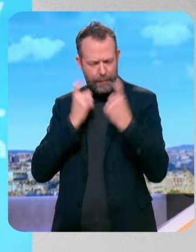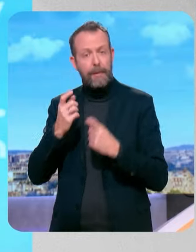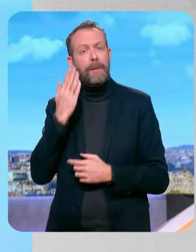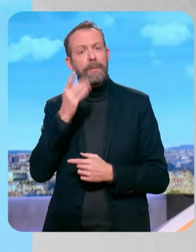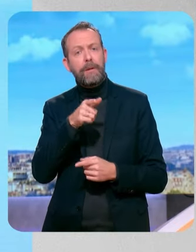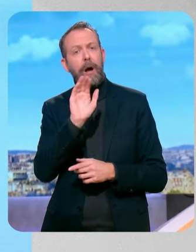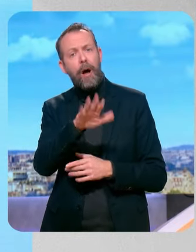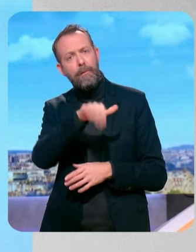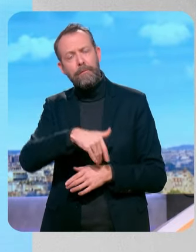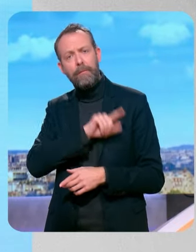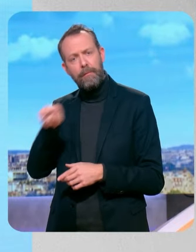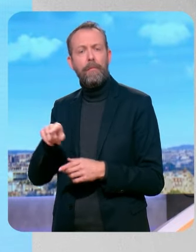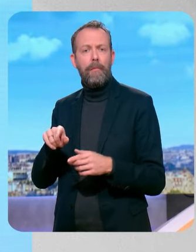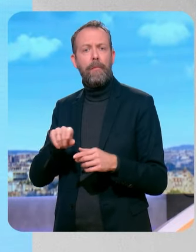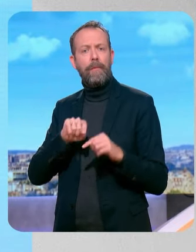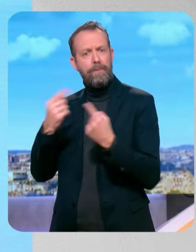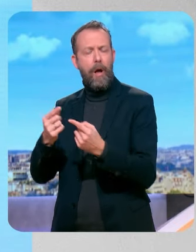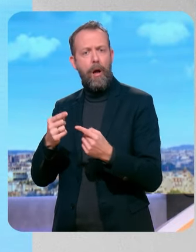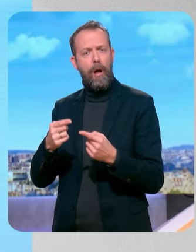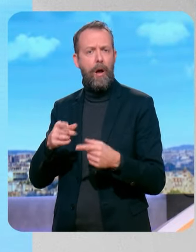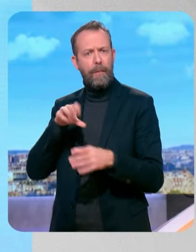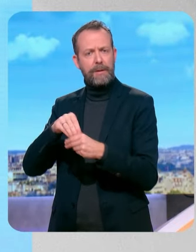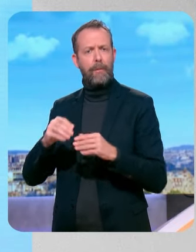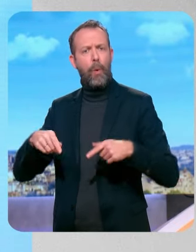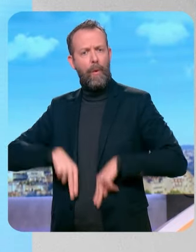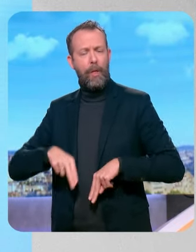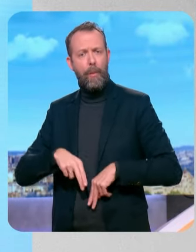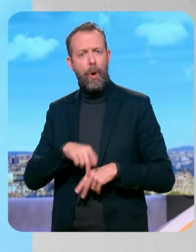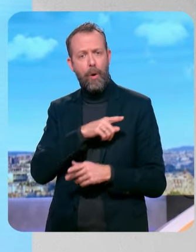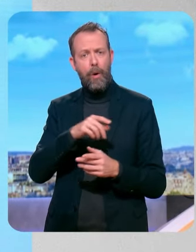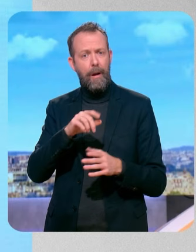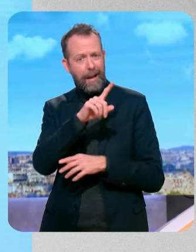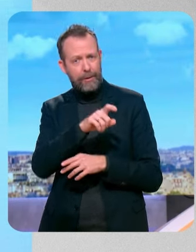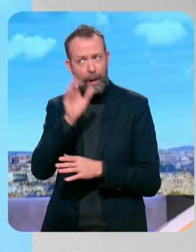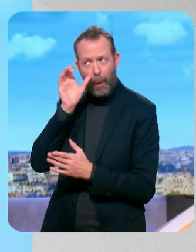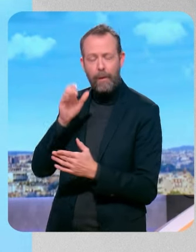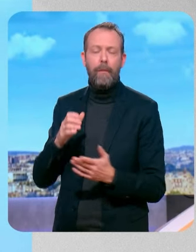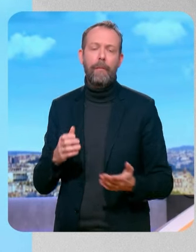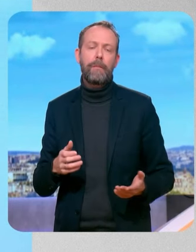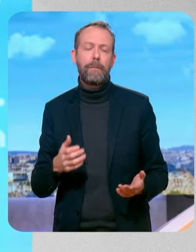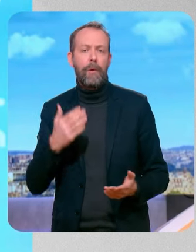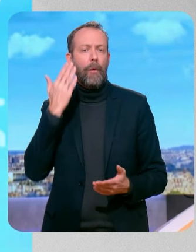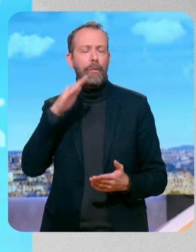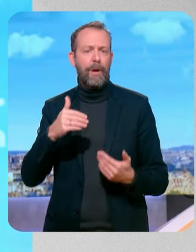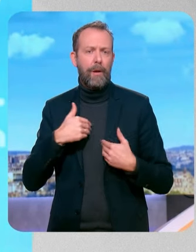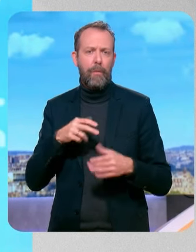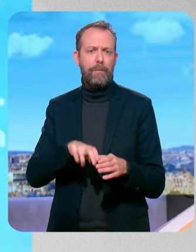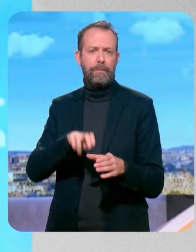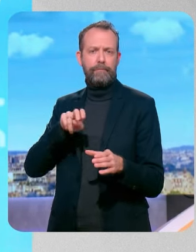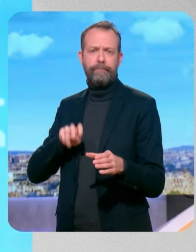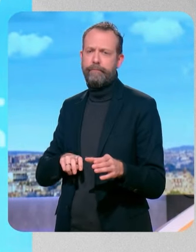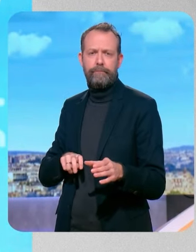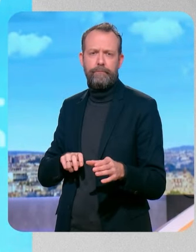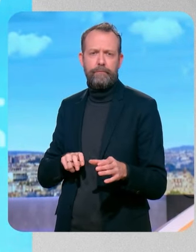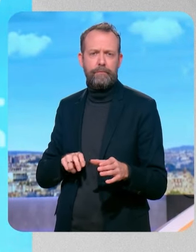proposez d'aller à Matignon demain ou dans quelques mois, est-ce que vous écouteriez la question ? Vous savez bien que je suis pour l'instant en dehors